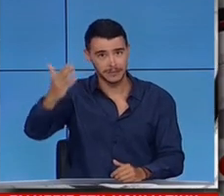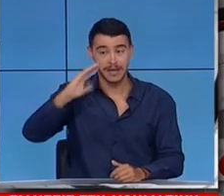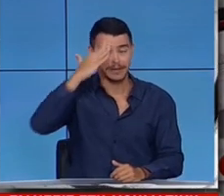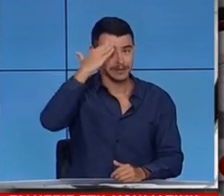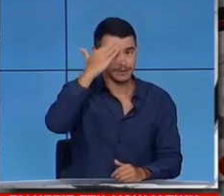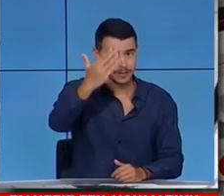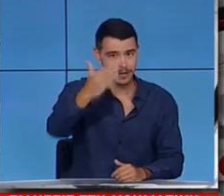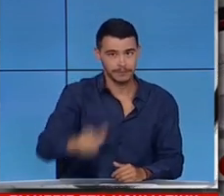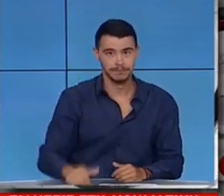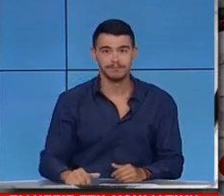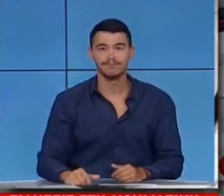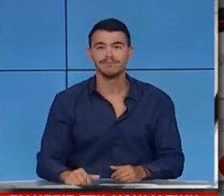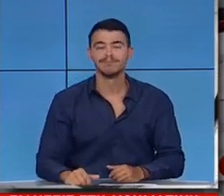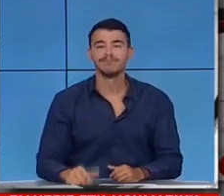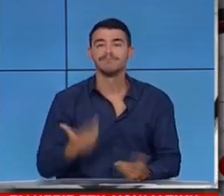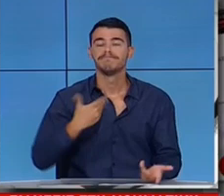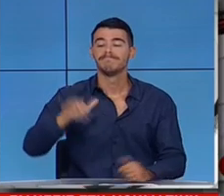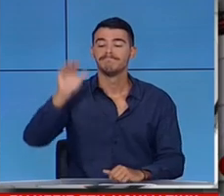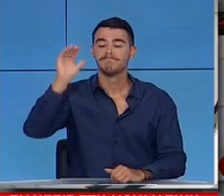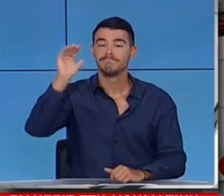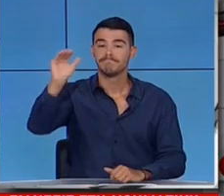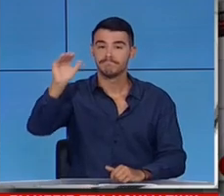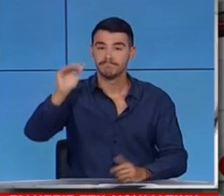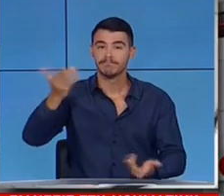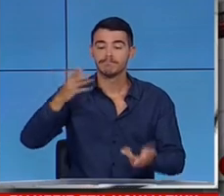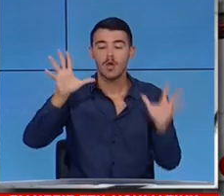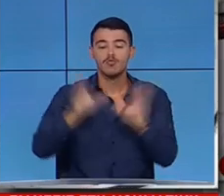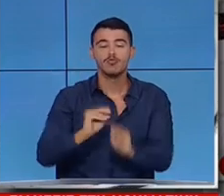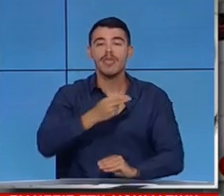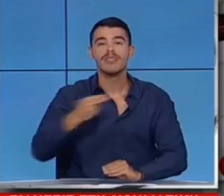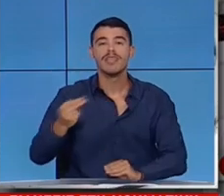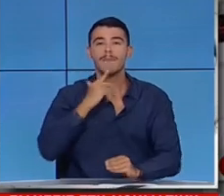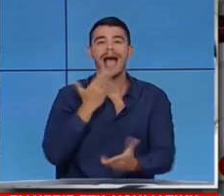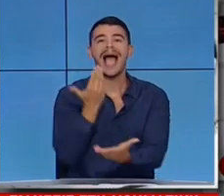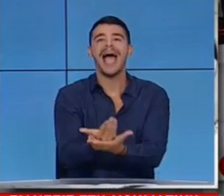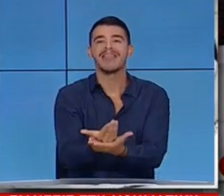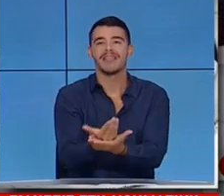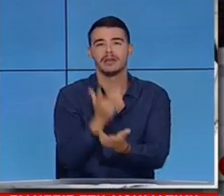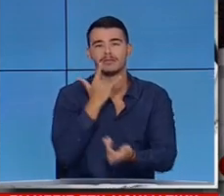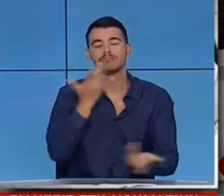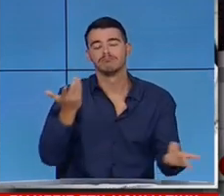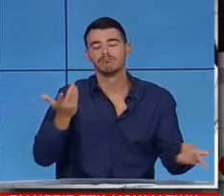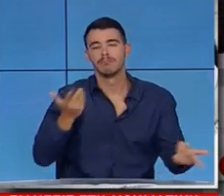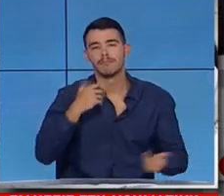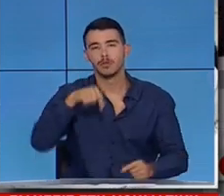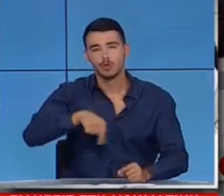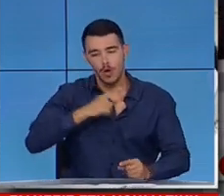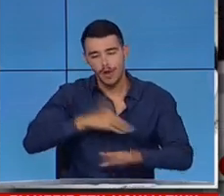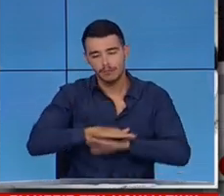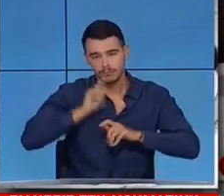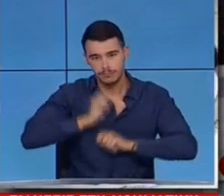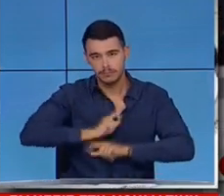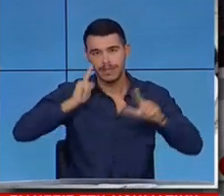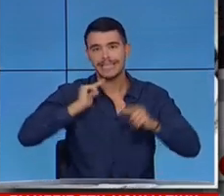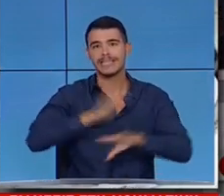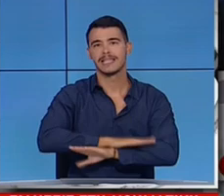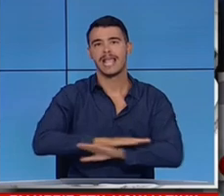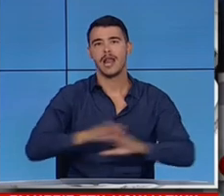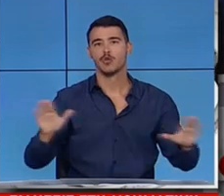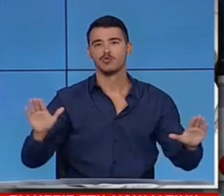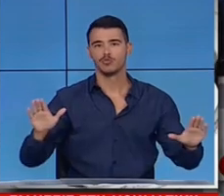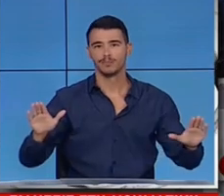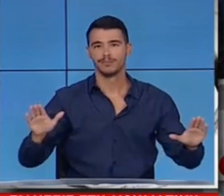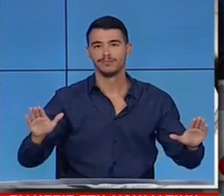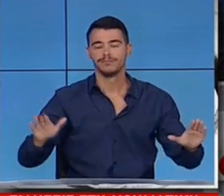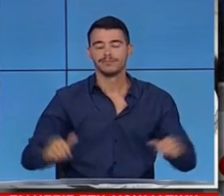κύκλος και ανοίγει ένας νέος για τις τηλεοπτικές άδειες. Προφανώς δεν περιποιεί τιμή για την ελληνική πολιτεία, αλλά ούτε